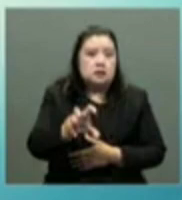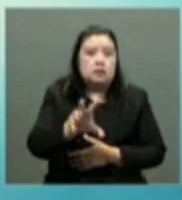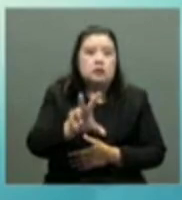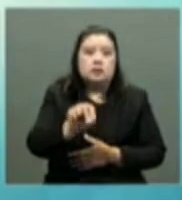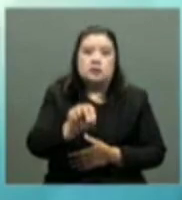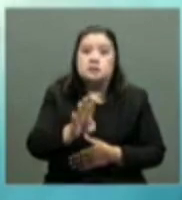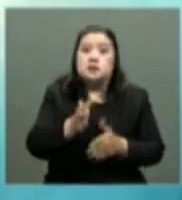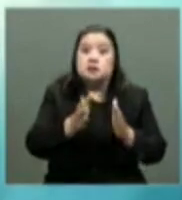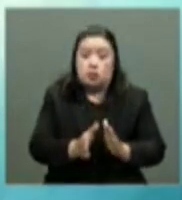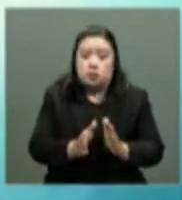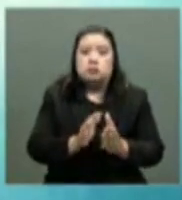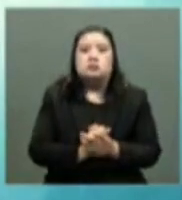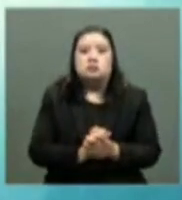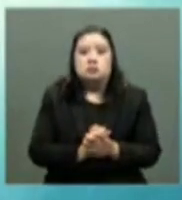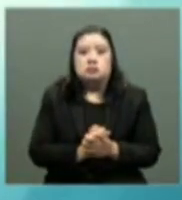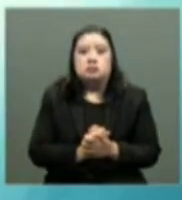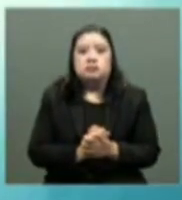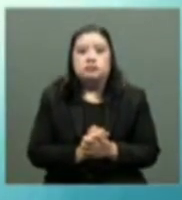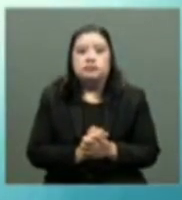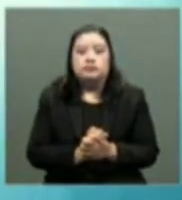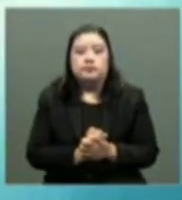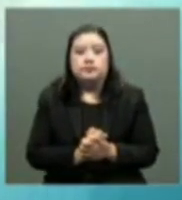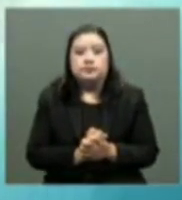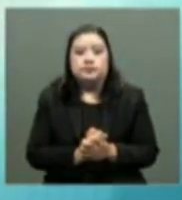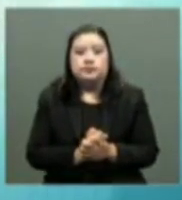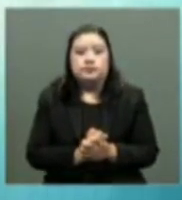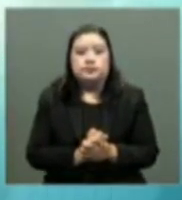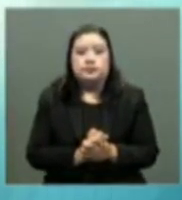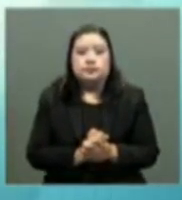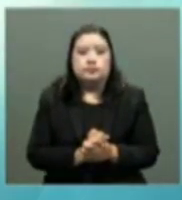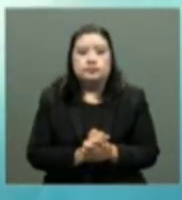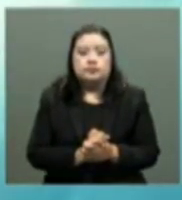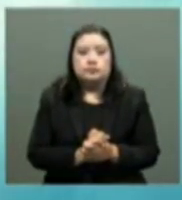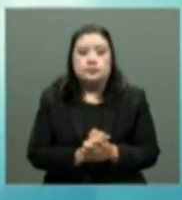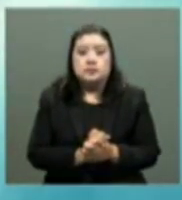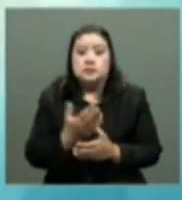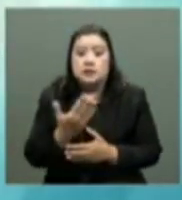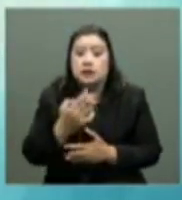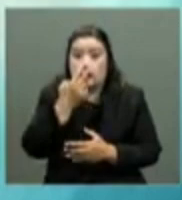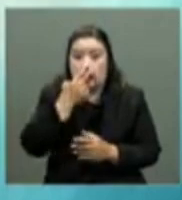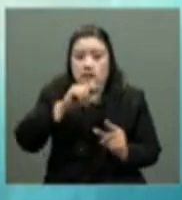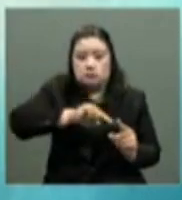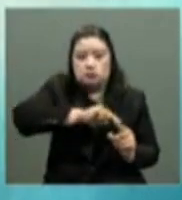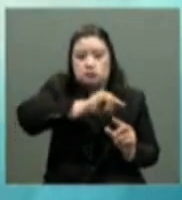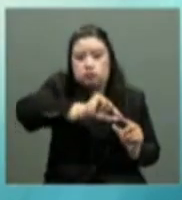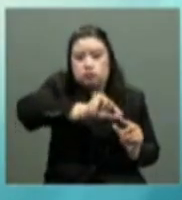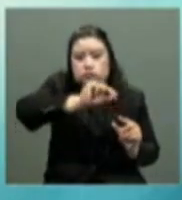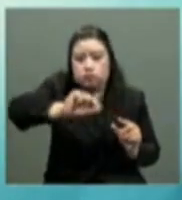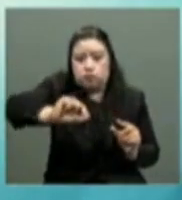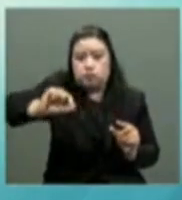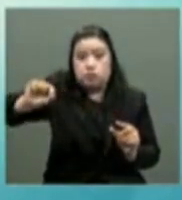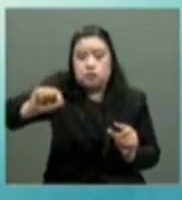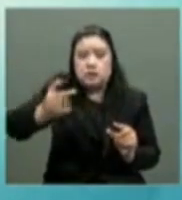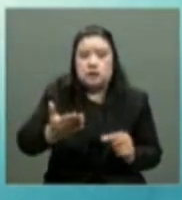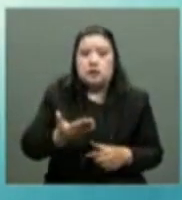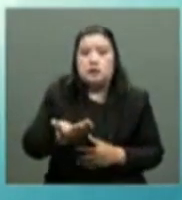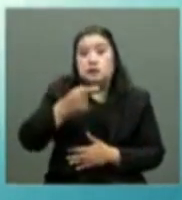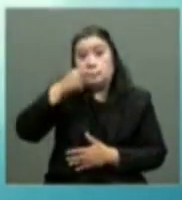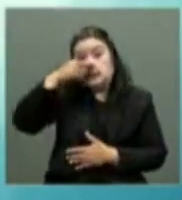334คนนะครับมากกว่าเราไปแล้วอันนี้มาดูเป็นแผนภูมิที่เป็นกราฟตัวนี้นะครับเราก็จะเห็นว่าประเทศไทยเรา